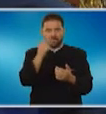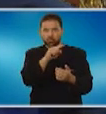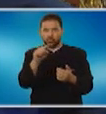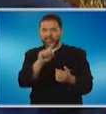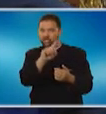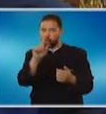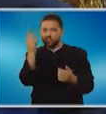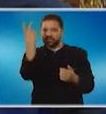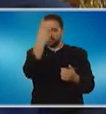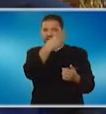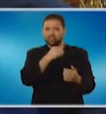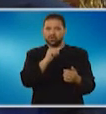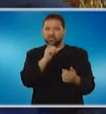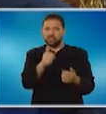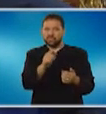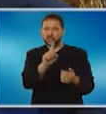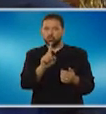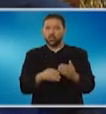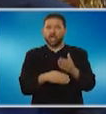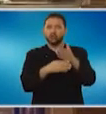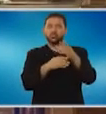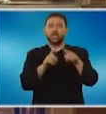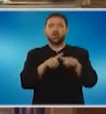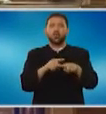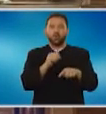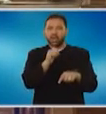nu vom reține nimic și nu ne va ajuta cu nimic,